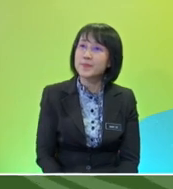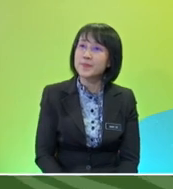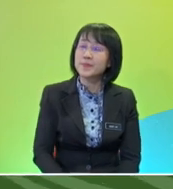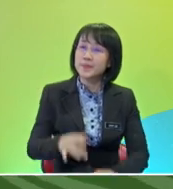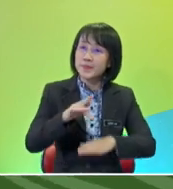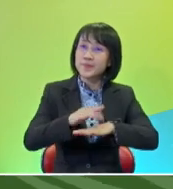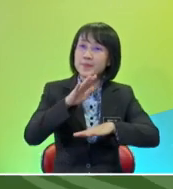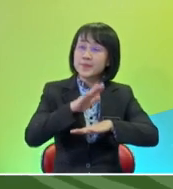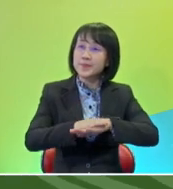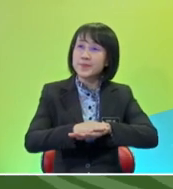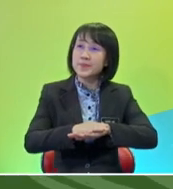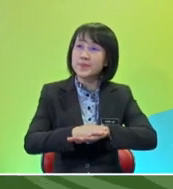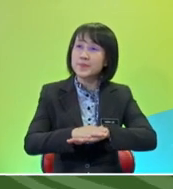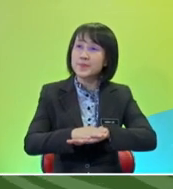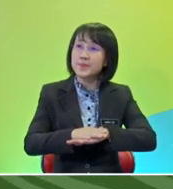tiruk